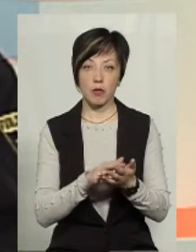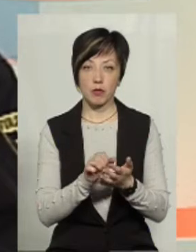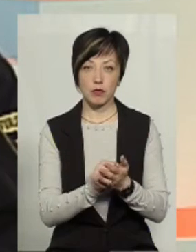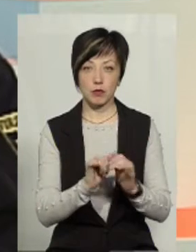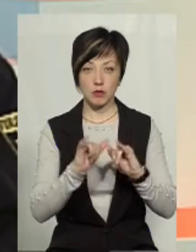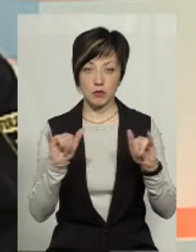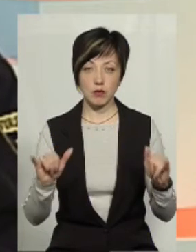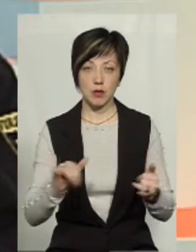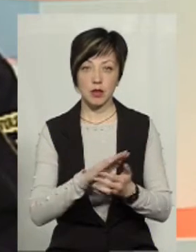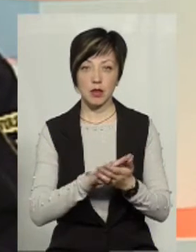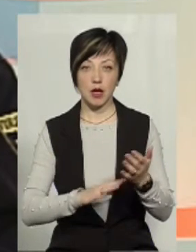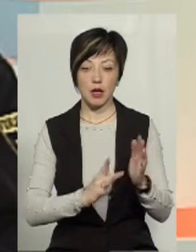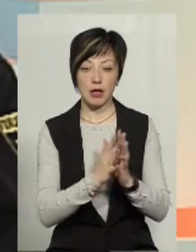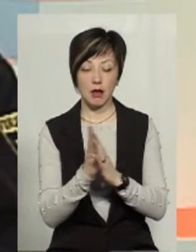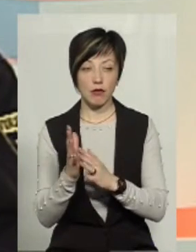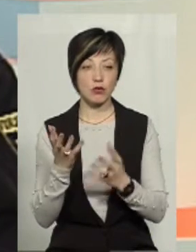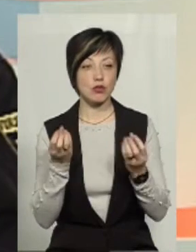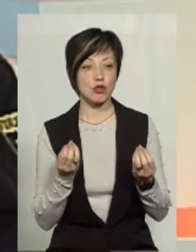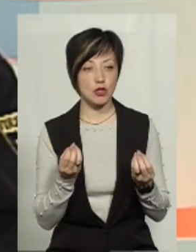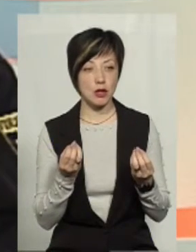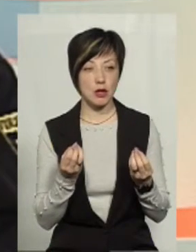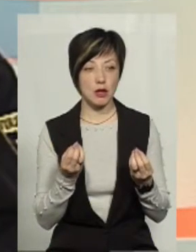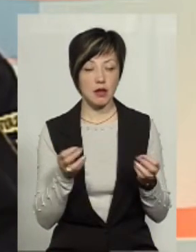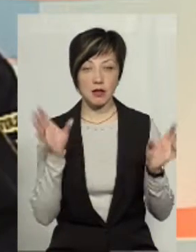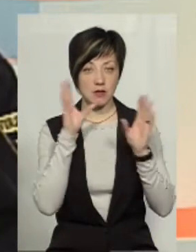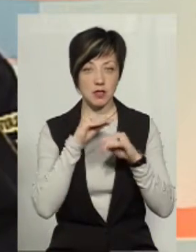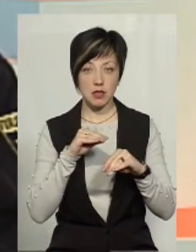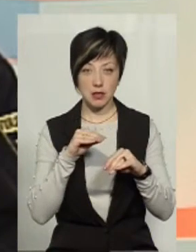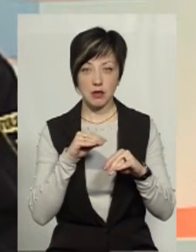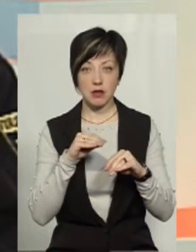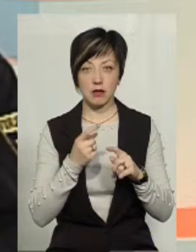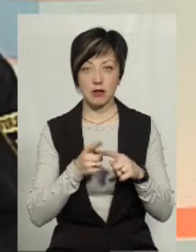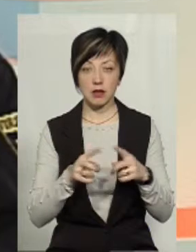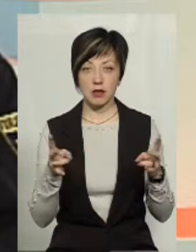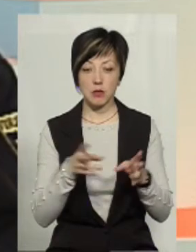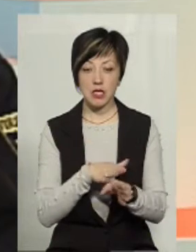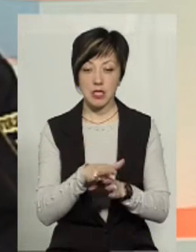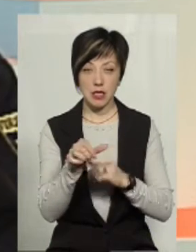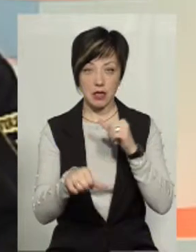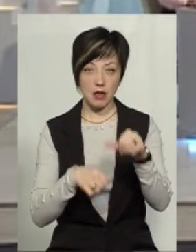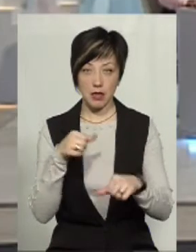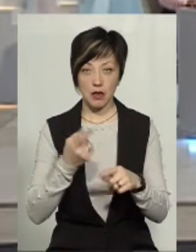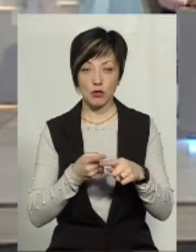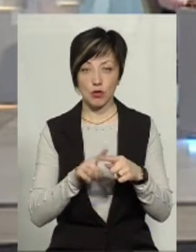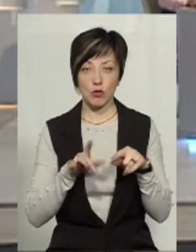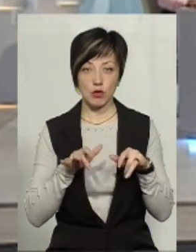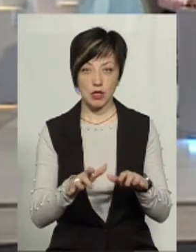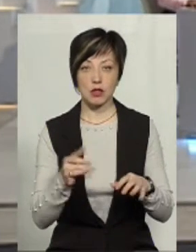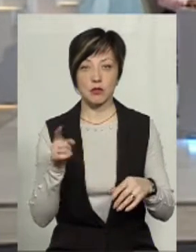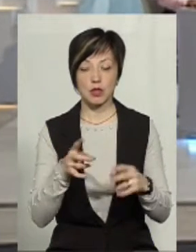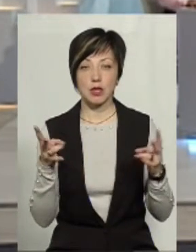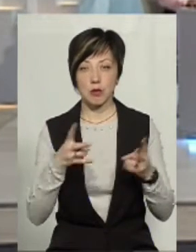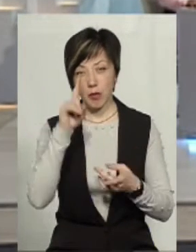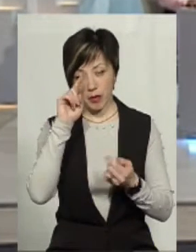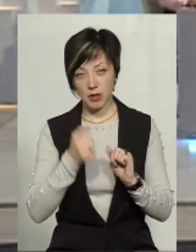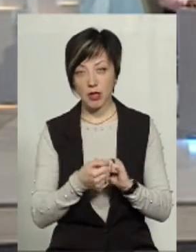не пішов далі на траву, яка ще не встигла розкластися, бо їй потрібно цілий рік для цього процесу. Тому треба